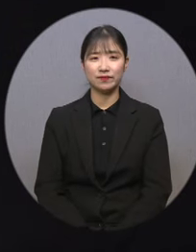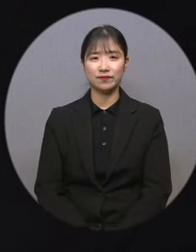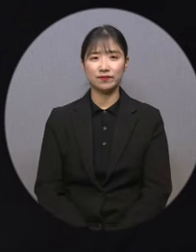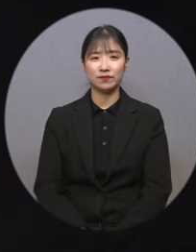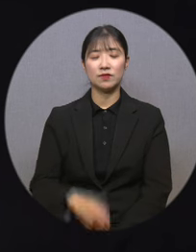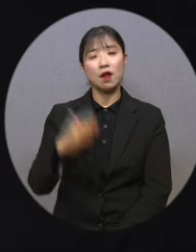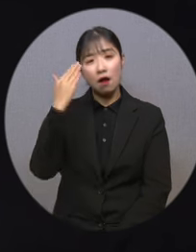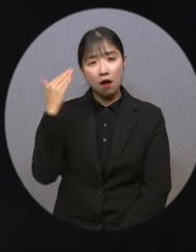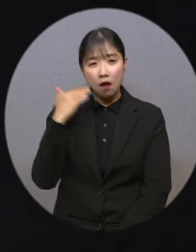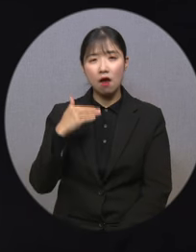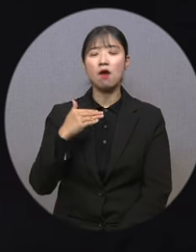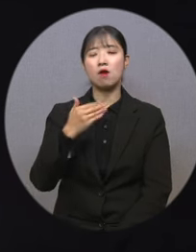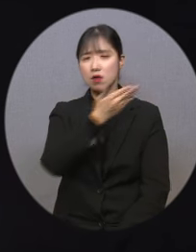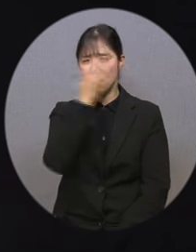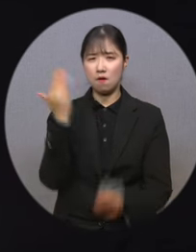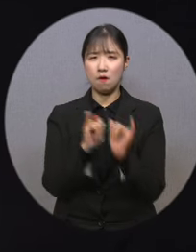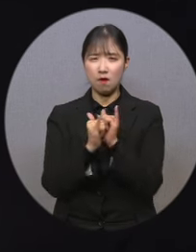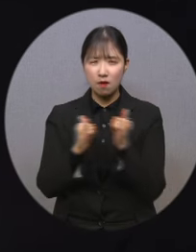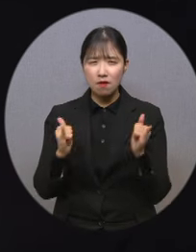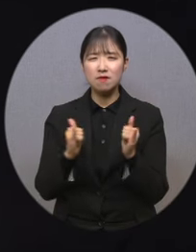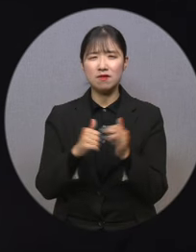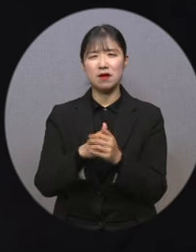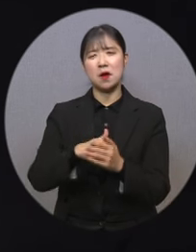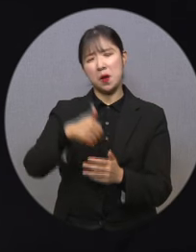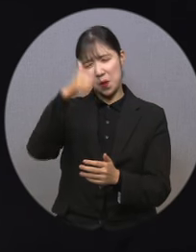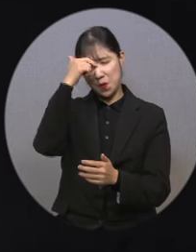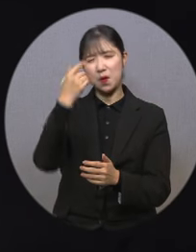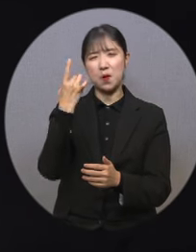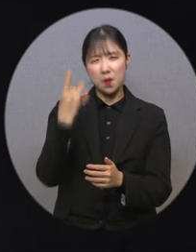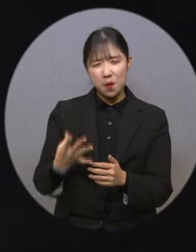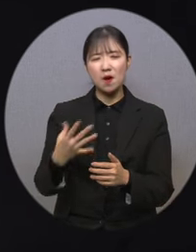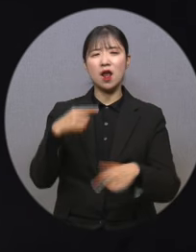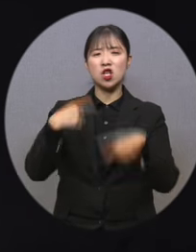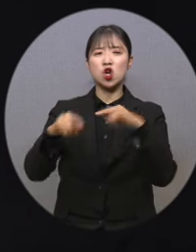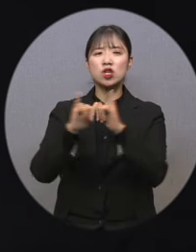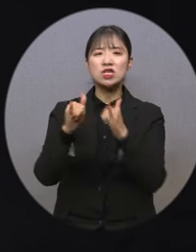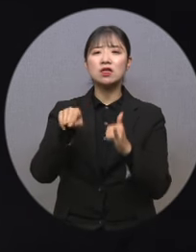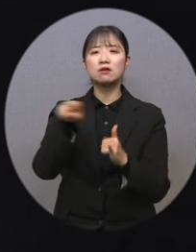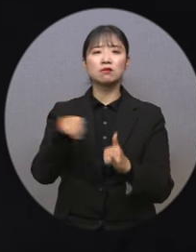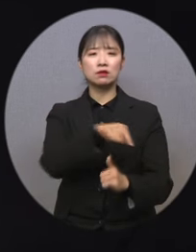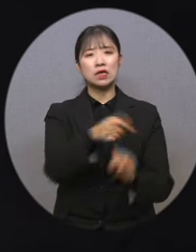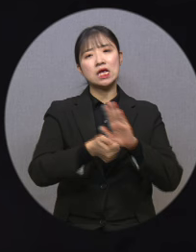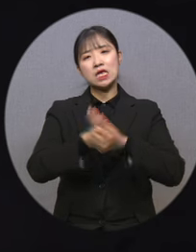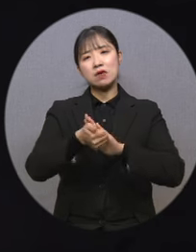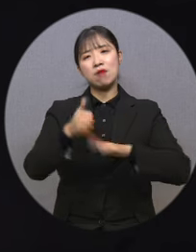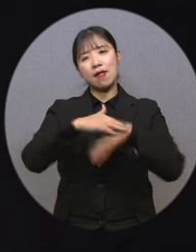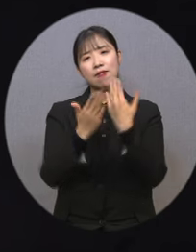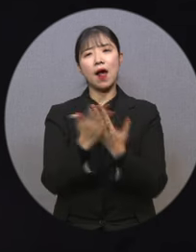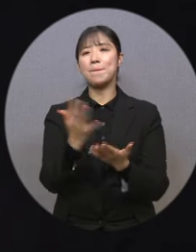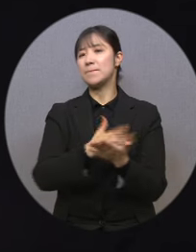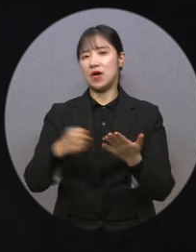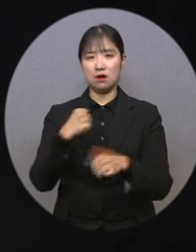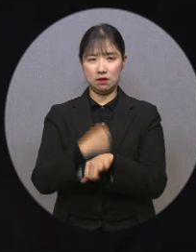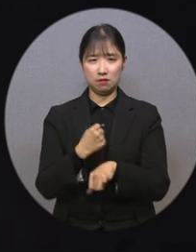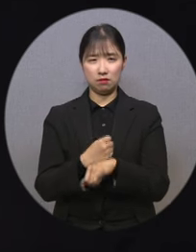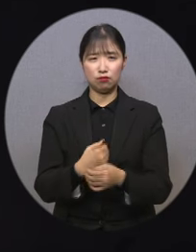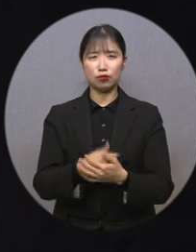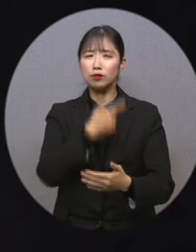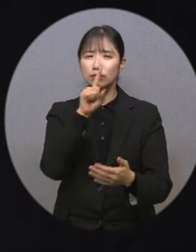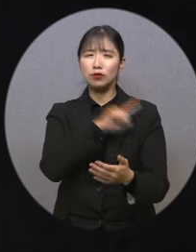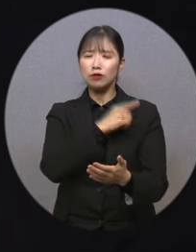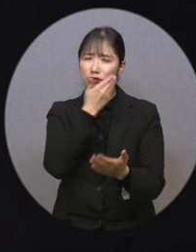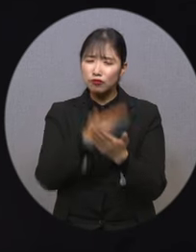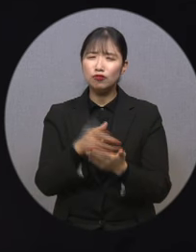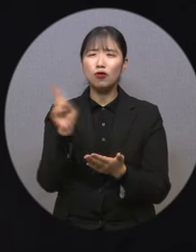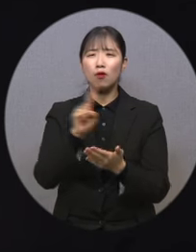청년 우리나라 청년들은 이 기성정치인들이 희망을 다 뺏어갔어요. 제일 중요한 게 수능시험을